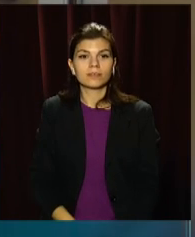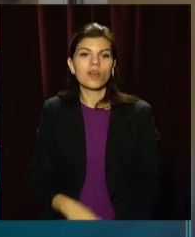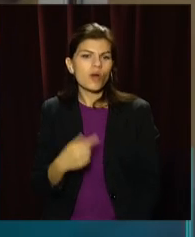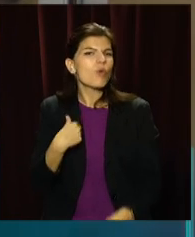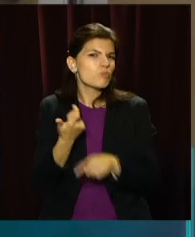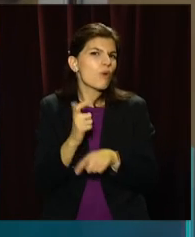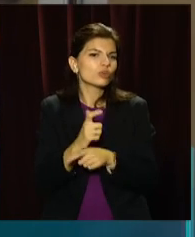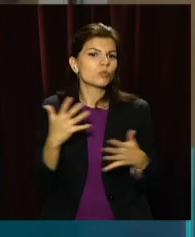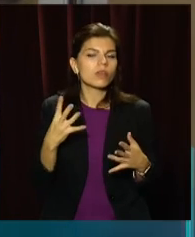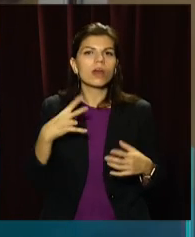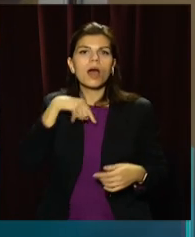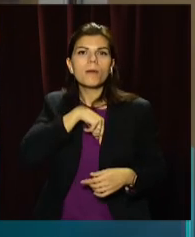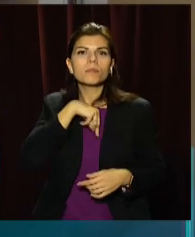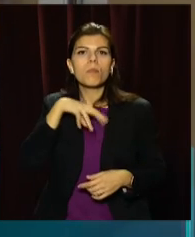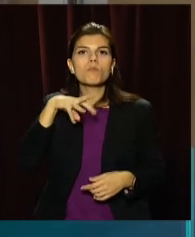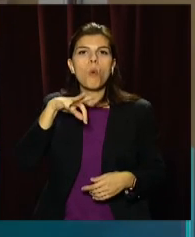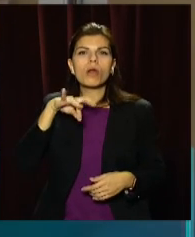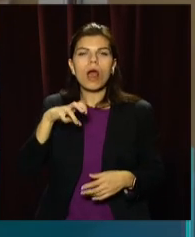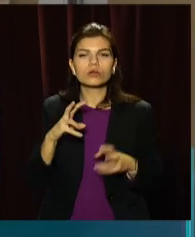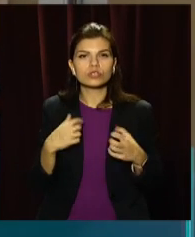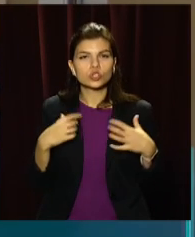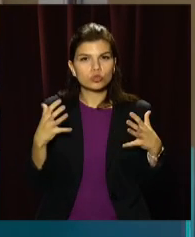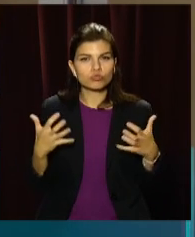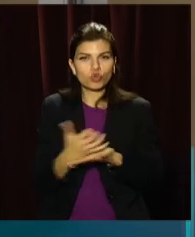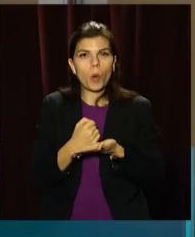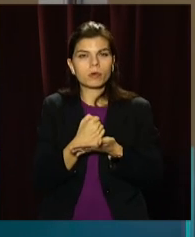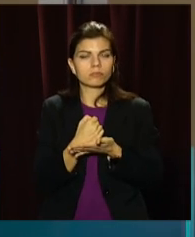більше всього – це зібратися морально і аналізувати,